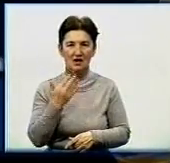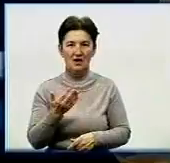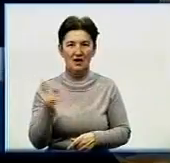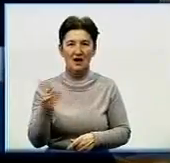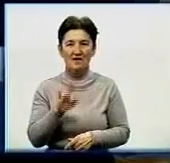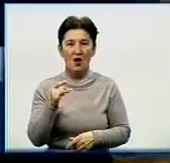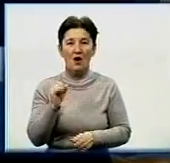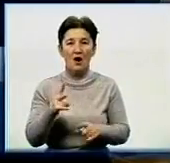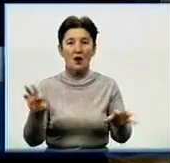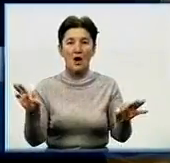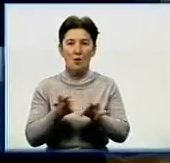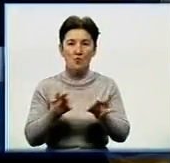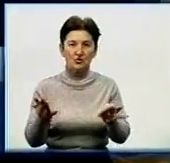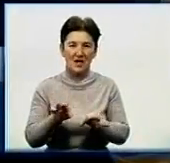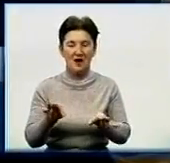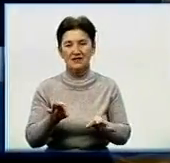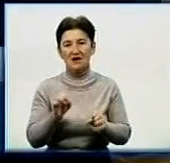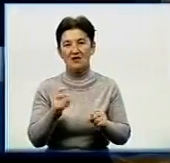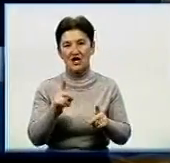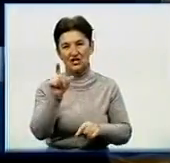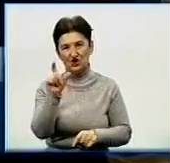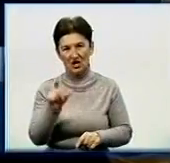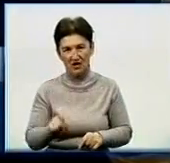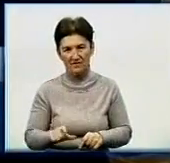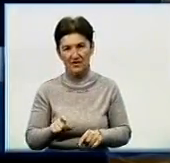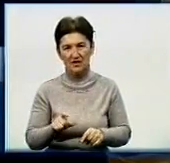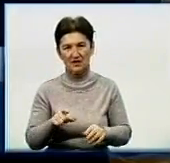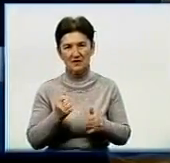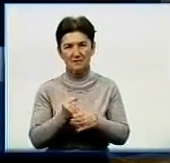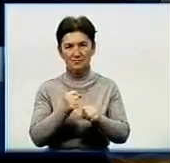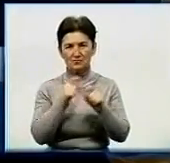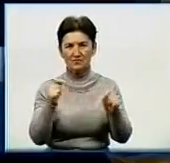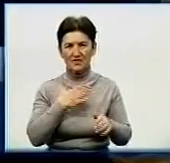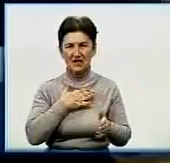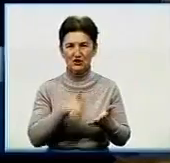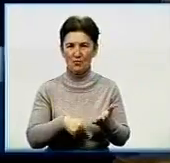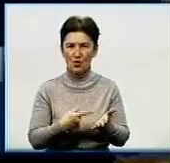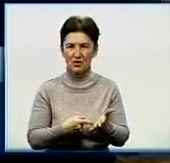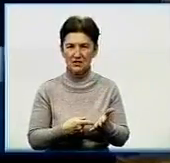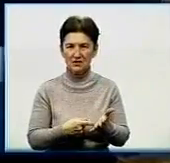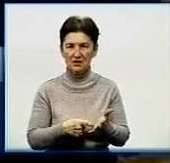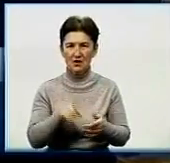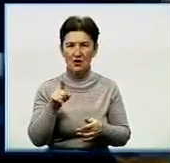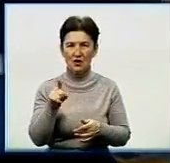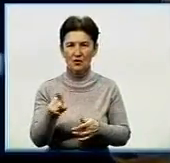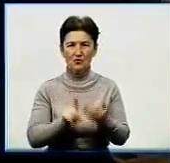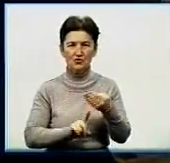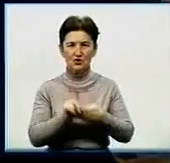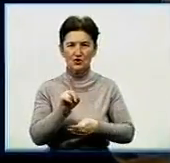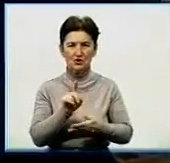как музыкант, как человек, сделал огромный вклад в развитие именно струнно-смычковой школы в нашем городе. Он этим начал